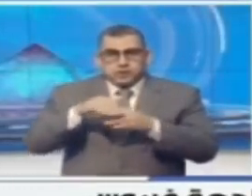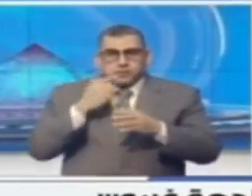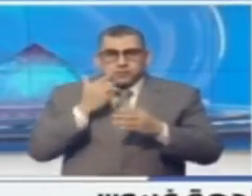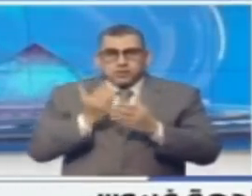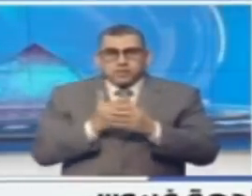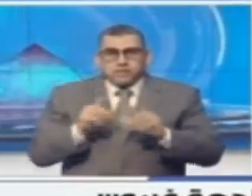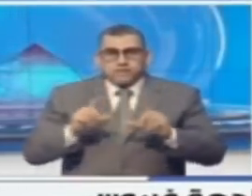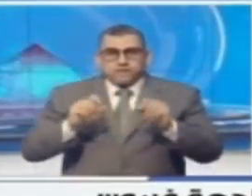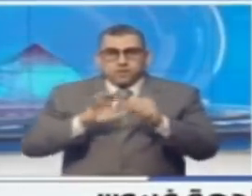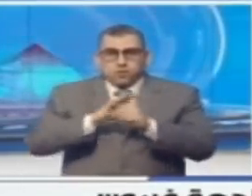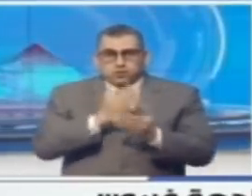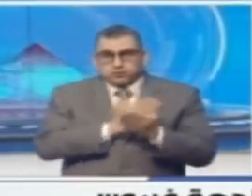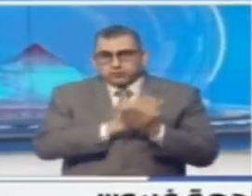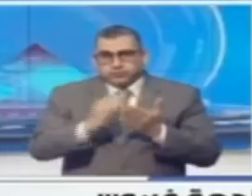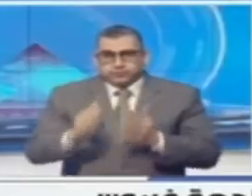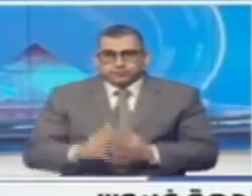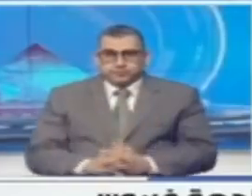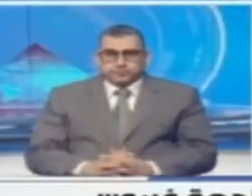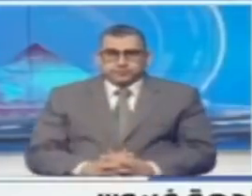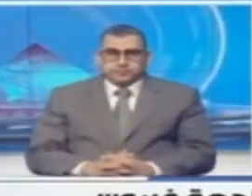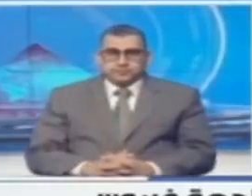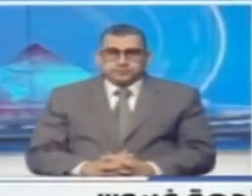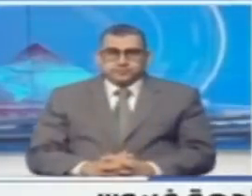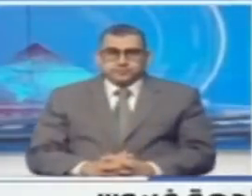الإجراءات الاحترازية لمواجهة فيروس كورونا.